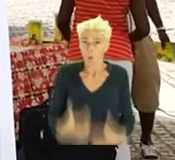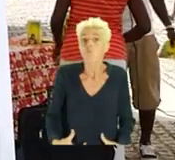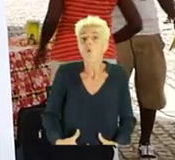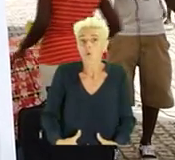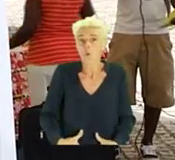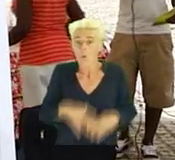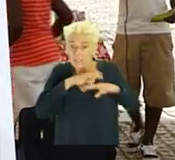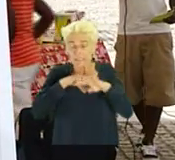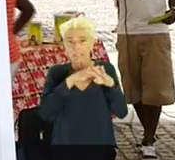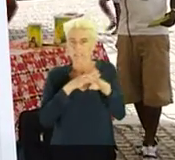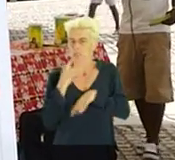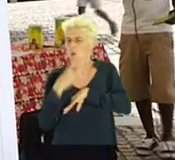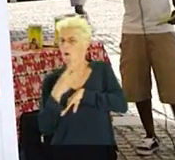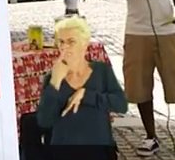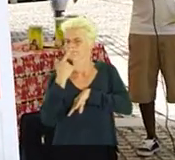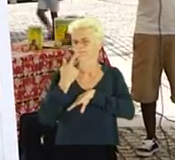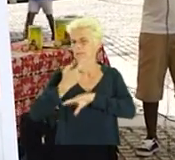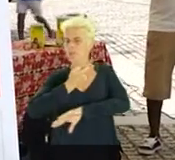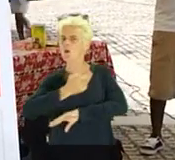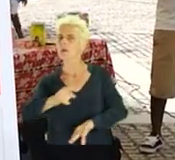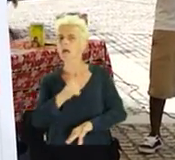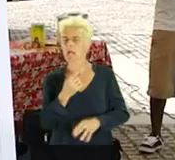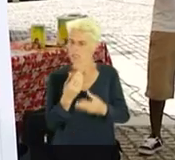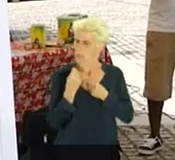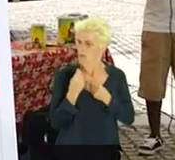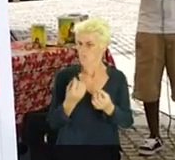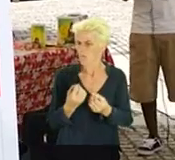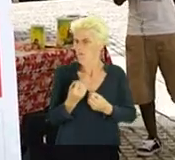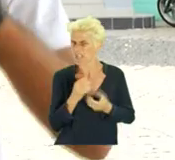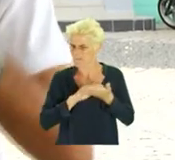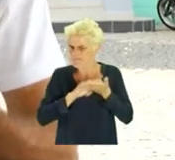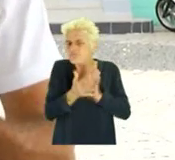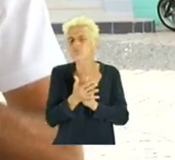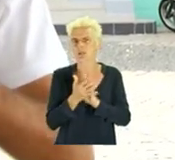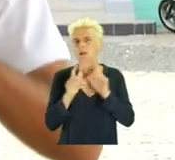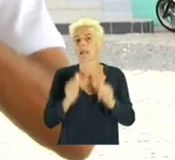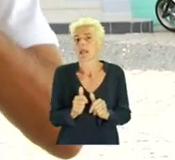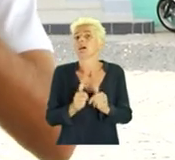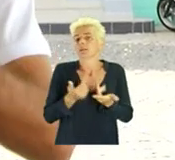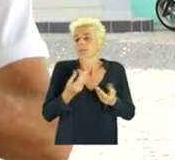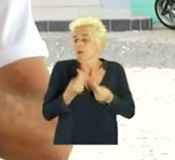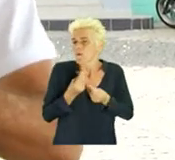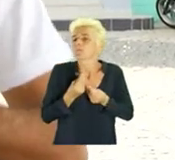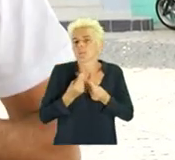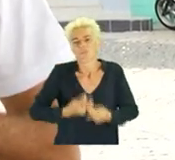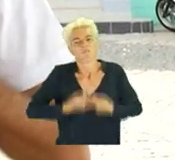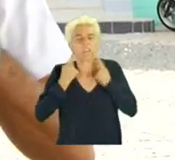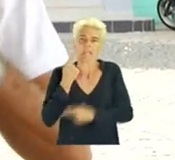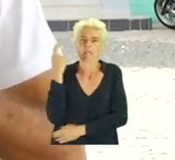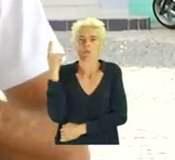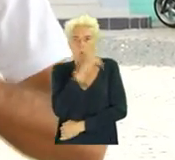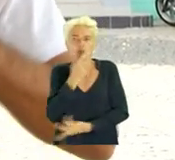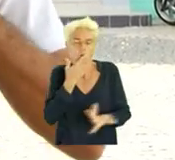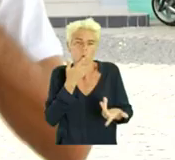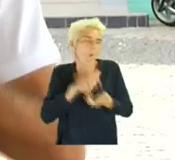Elle est due à une hémoglobine anormale qui va provoquer des altérations, des modifications au niveau de ce globule rouge et qui va